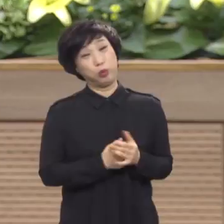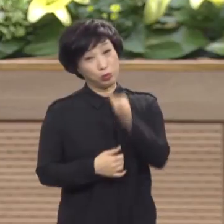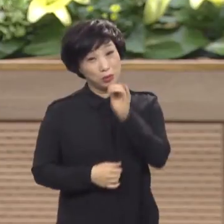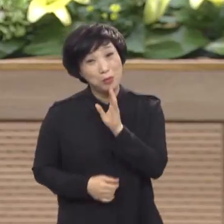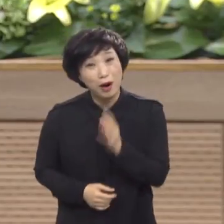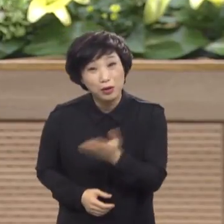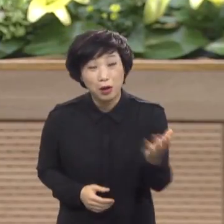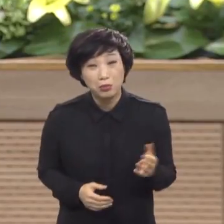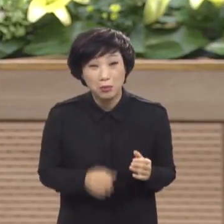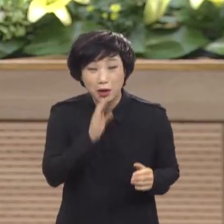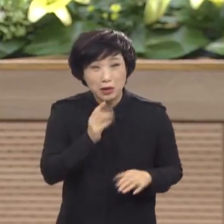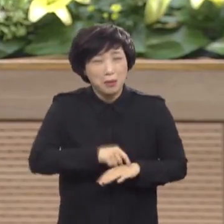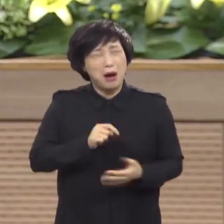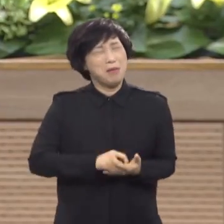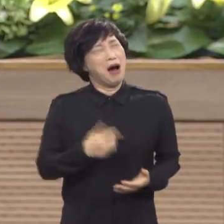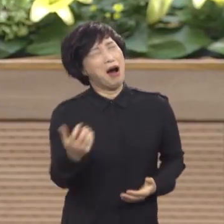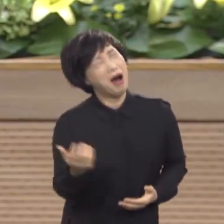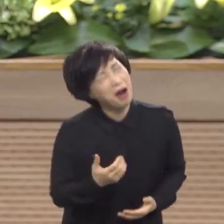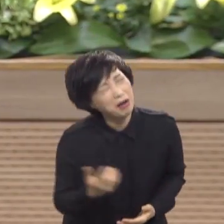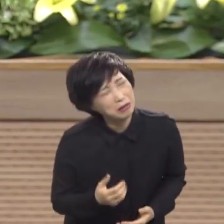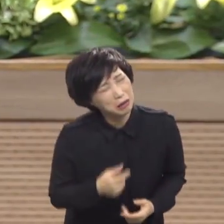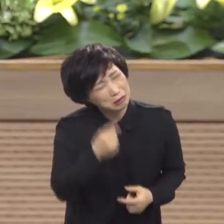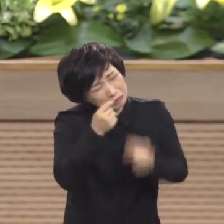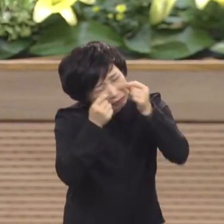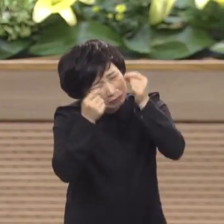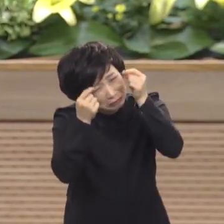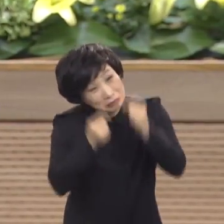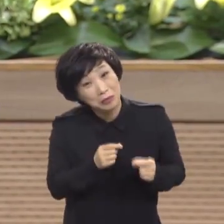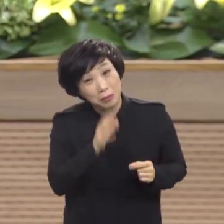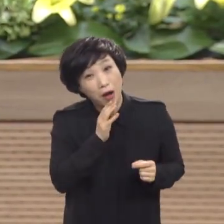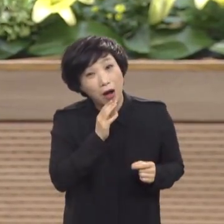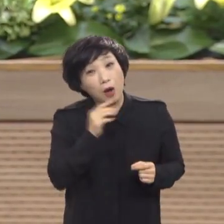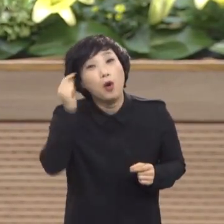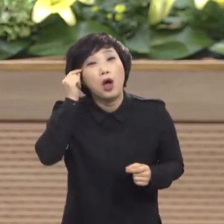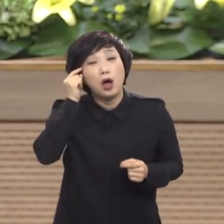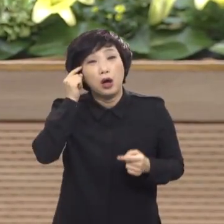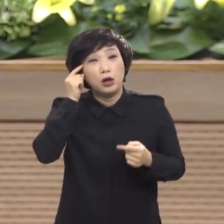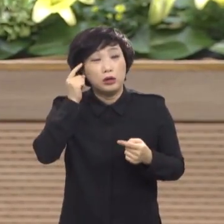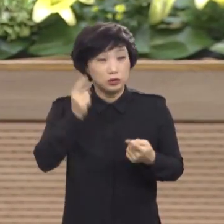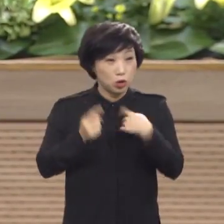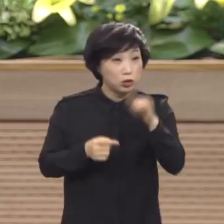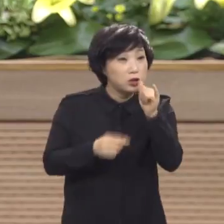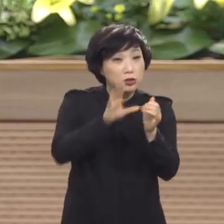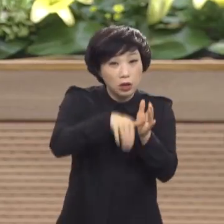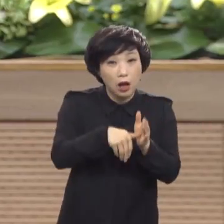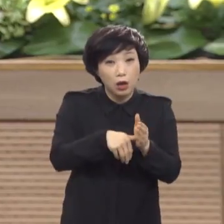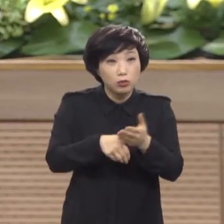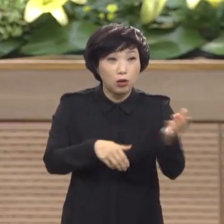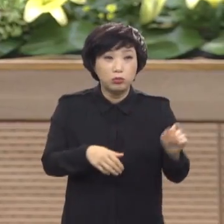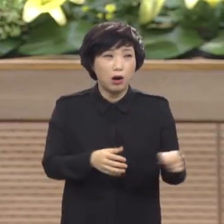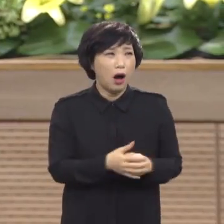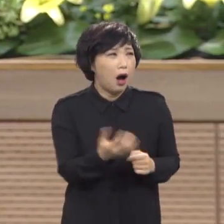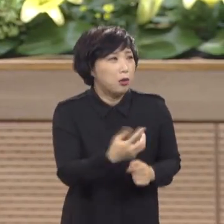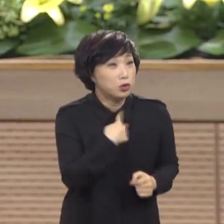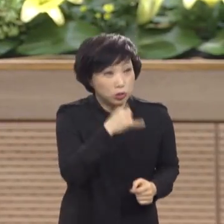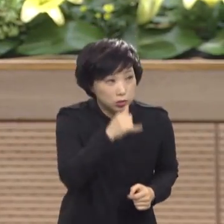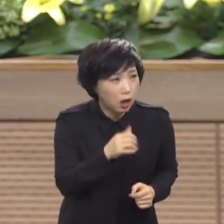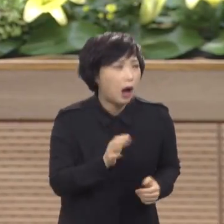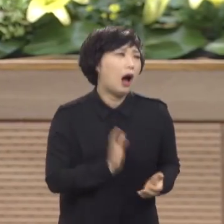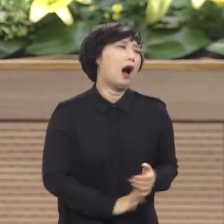응? 그냥 절로 눈물이 나. 왜? 자기도 그런 경험을 가져봤기